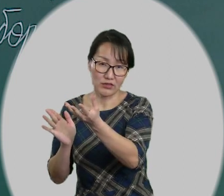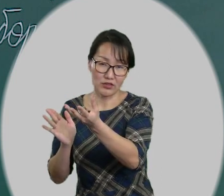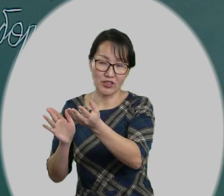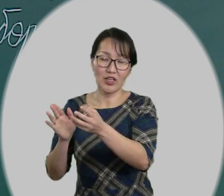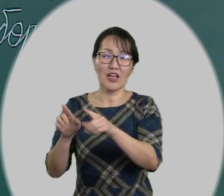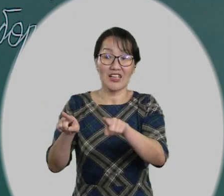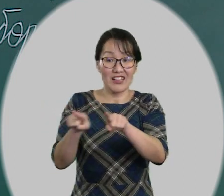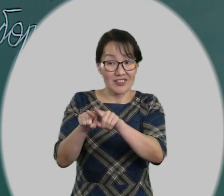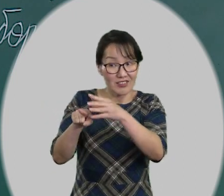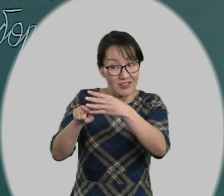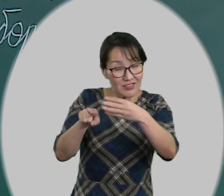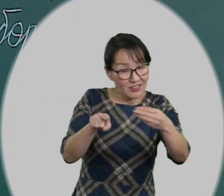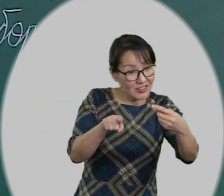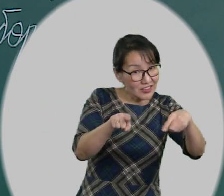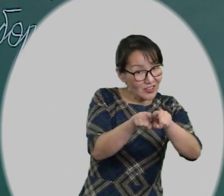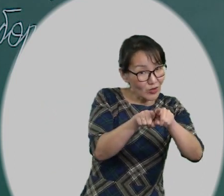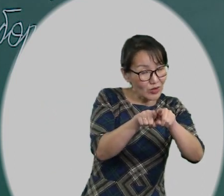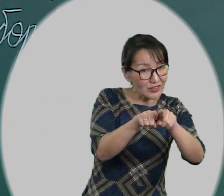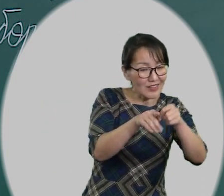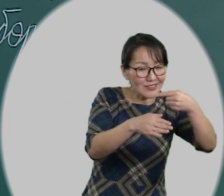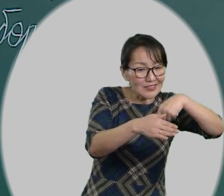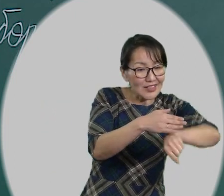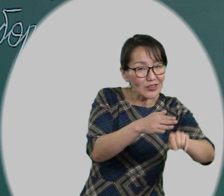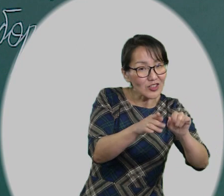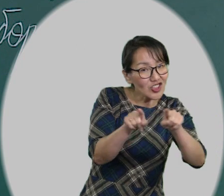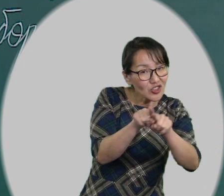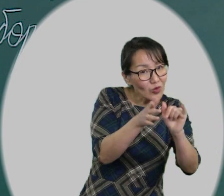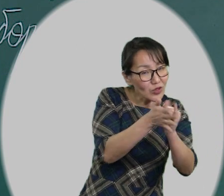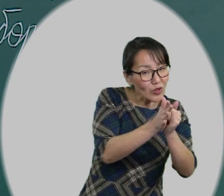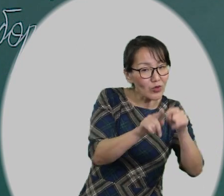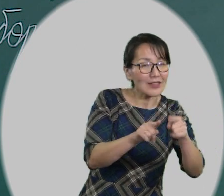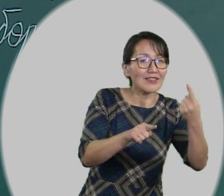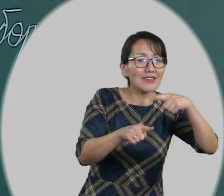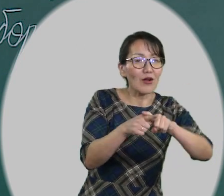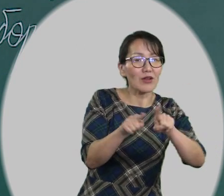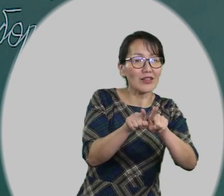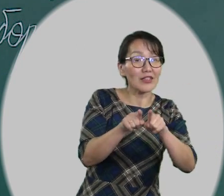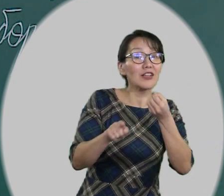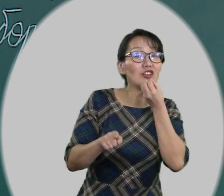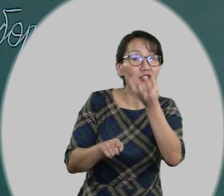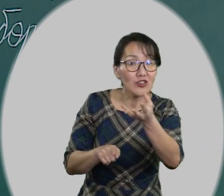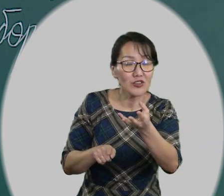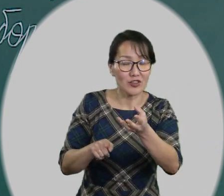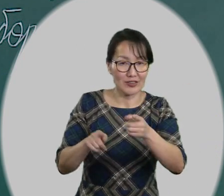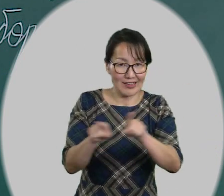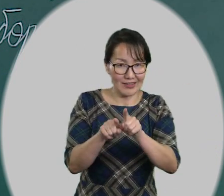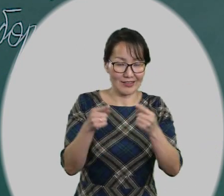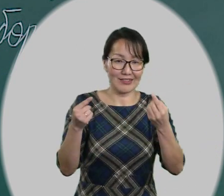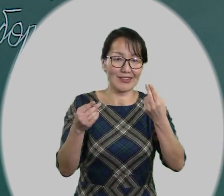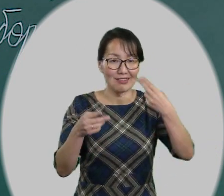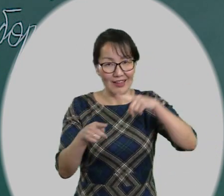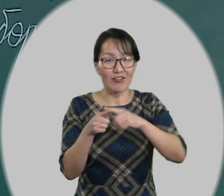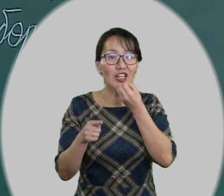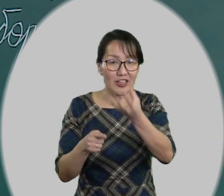тэр утгатай ижил утгатай хэл зүгнүүдийг давхар хэлээд явах болно. Та бүхэн энэ үгүүдийг аль болох